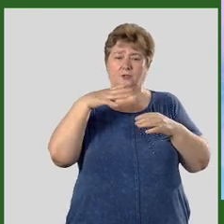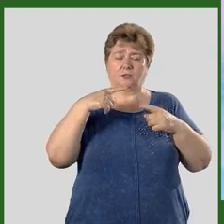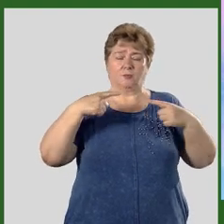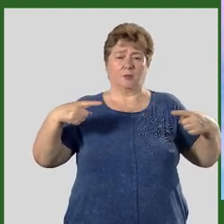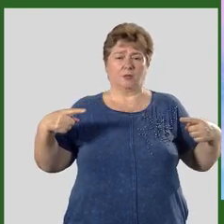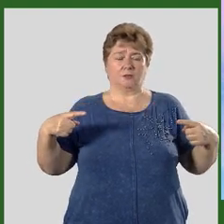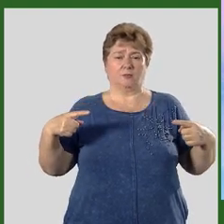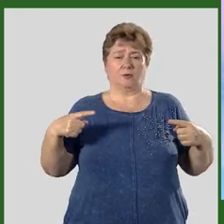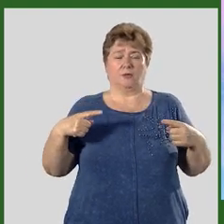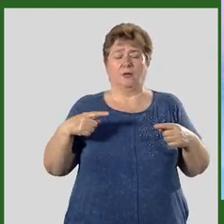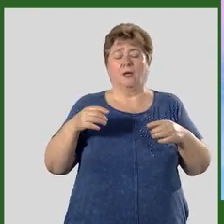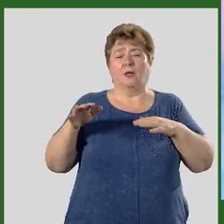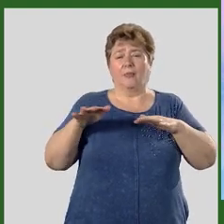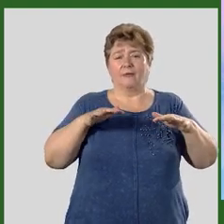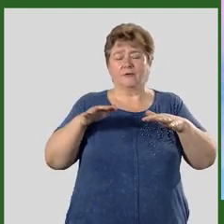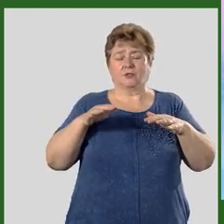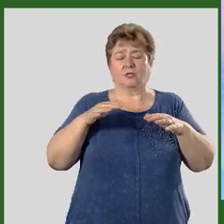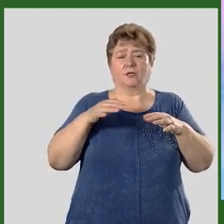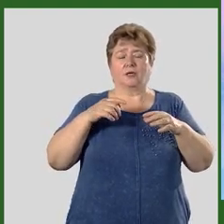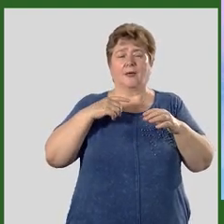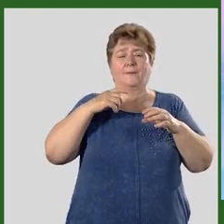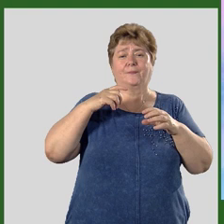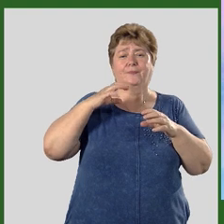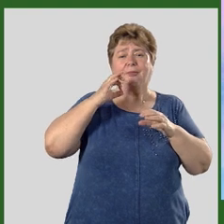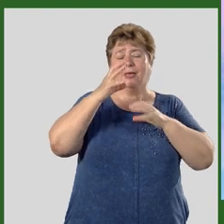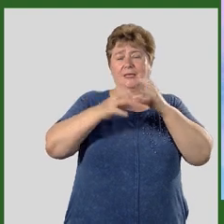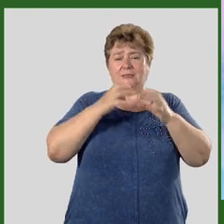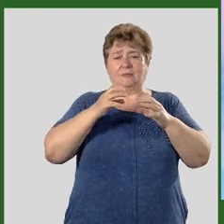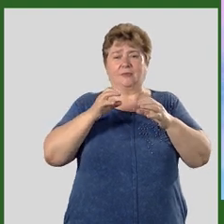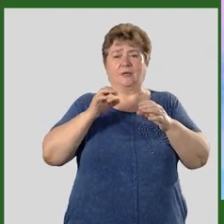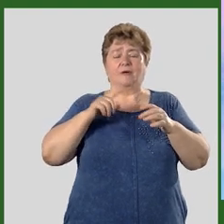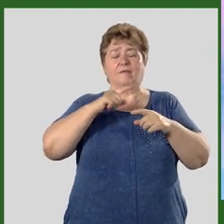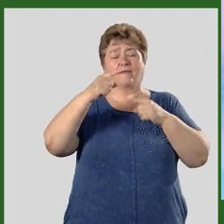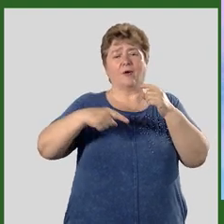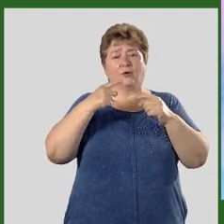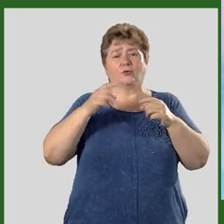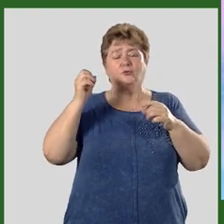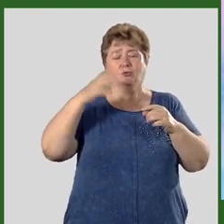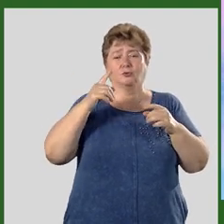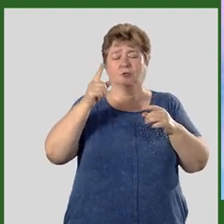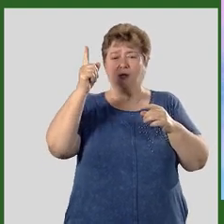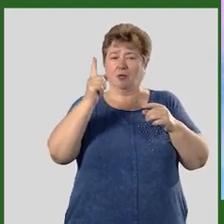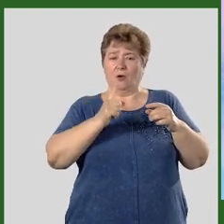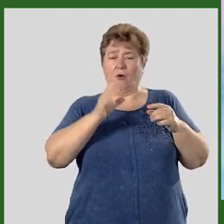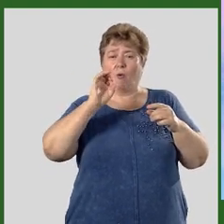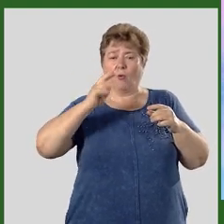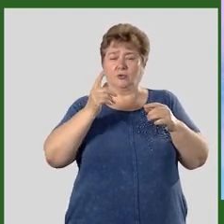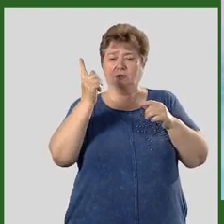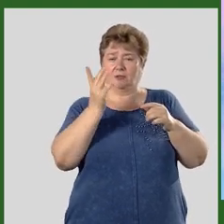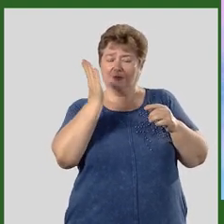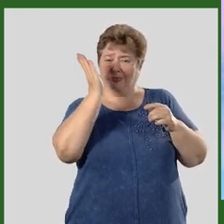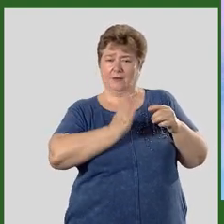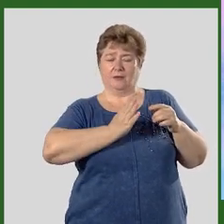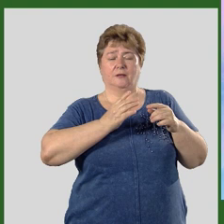по-разному. При движении Земли вокруг Солнца земная ось постоянно наклонена в